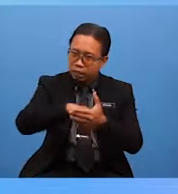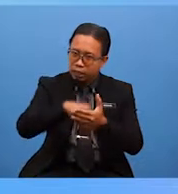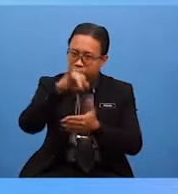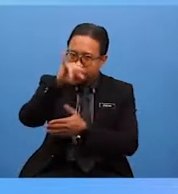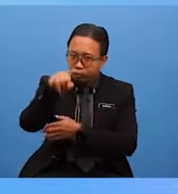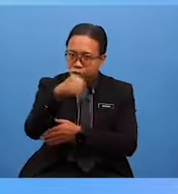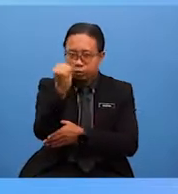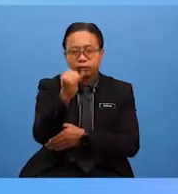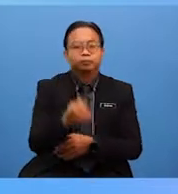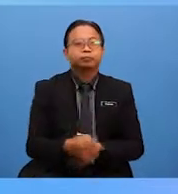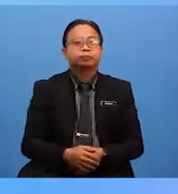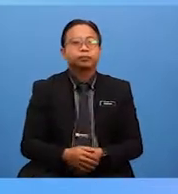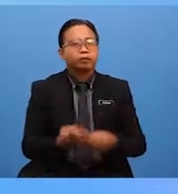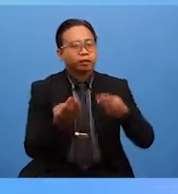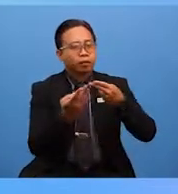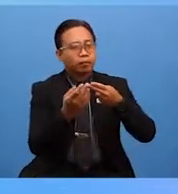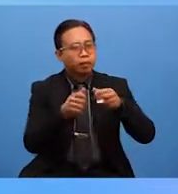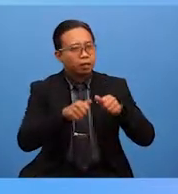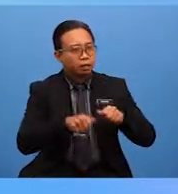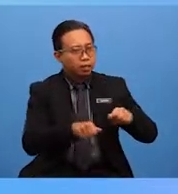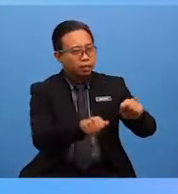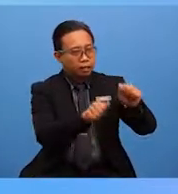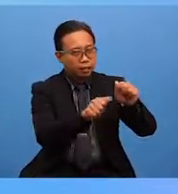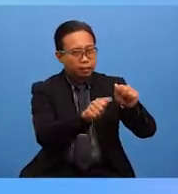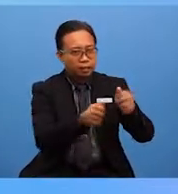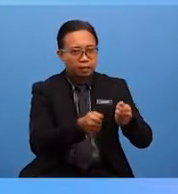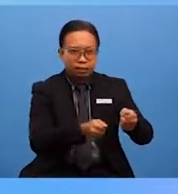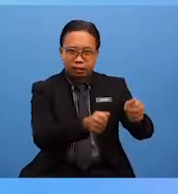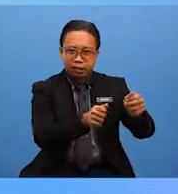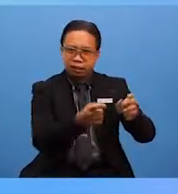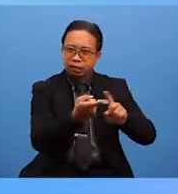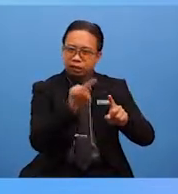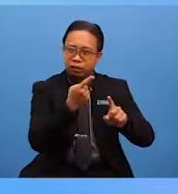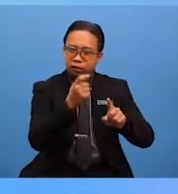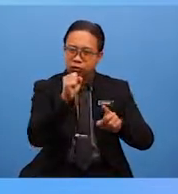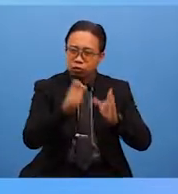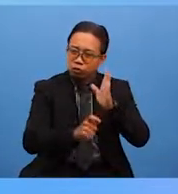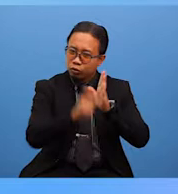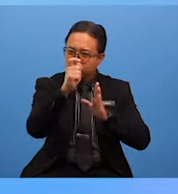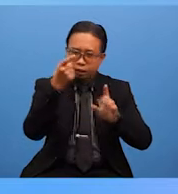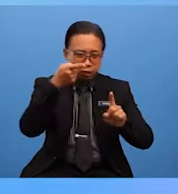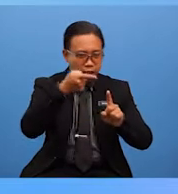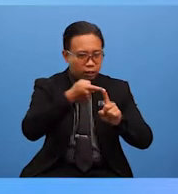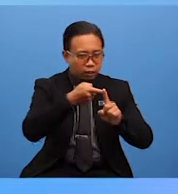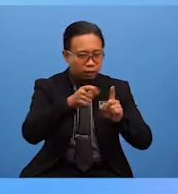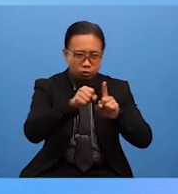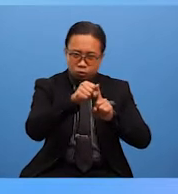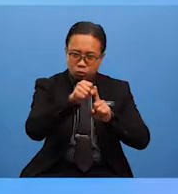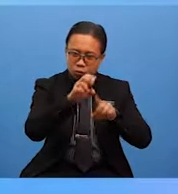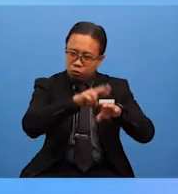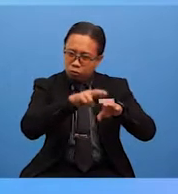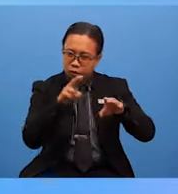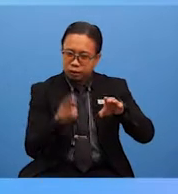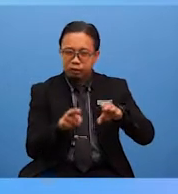Habel mengalir dari kawasan yang bersuhu tinggi ke kawasan yang bersuhu rendah